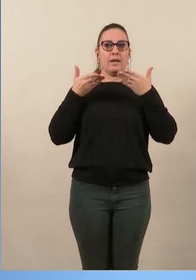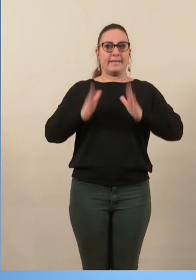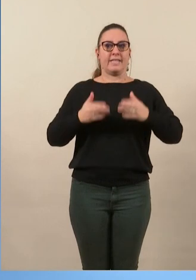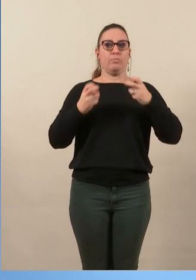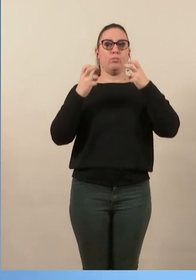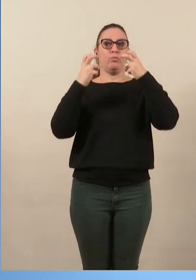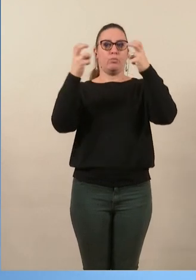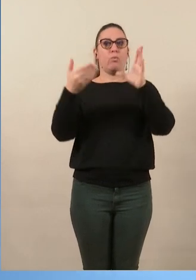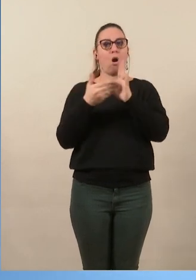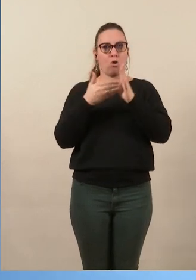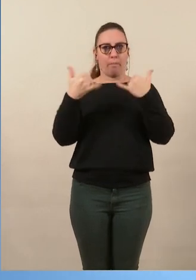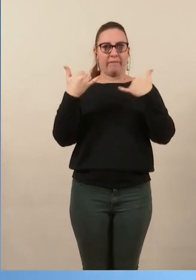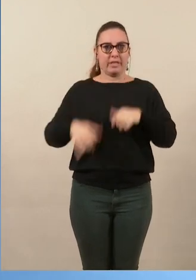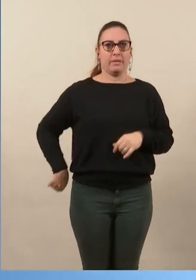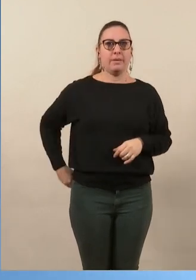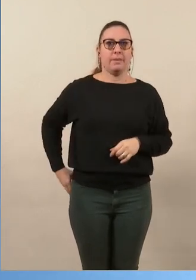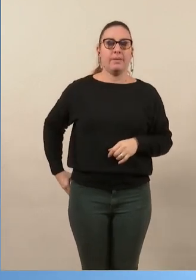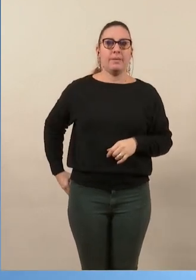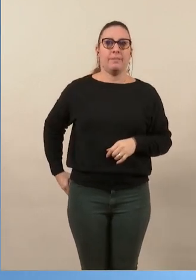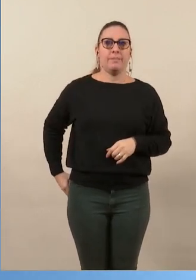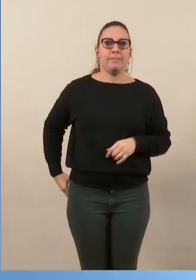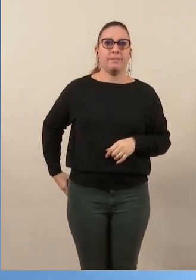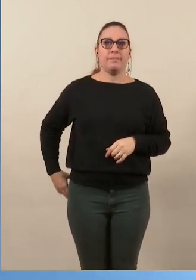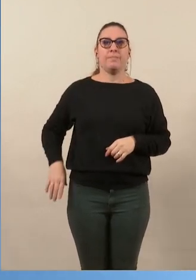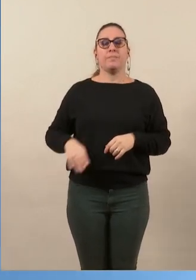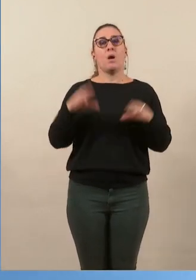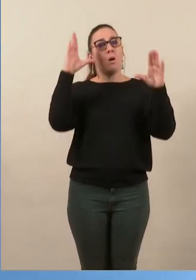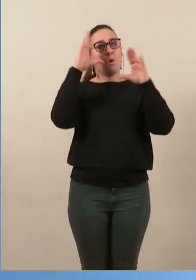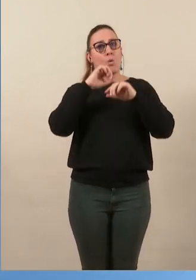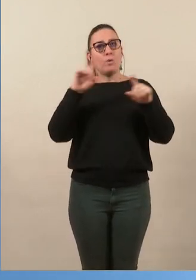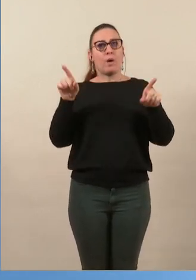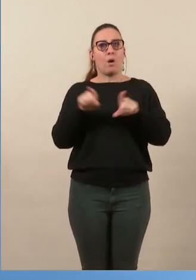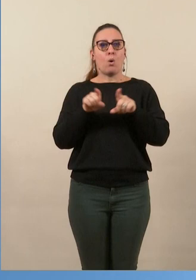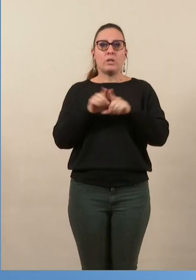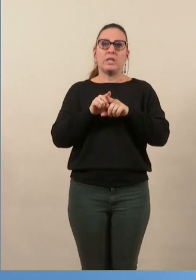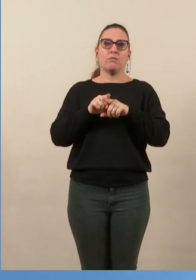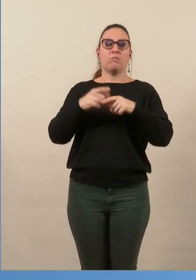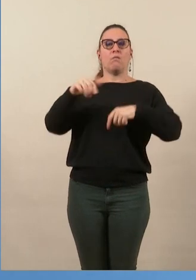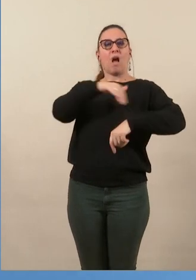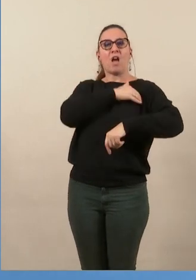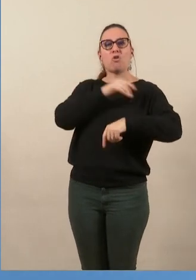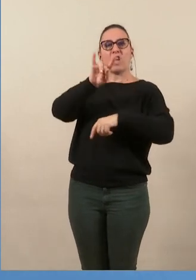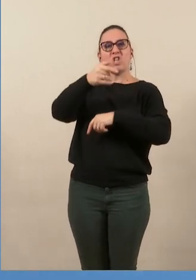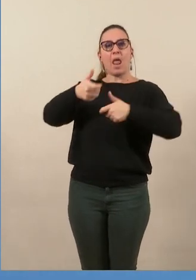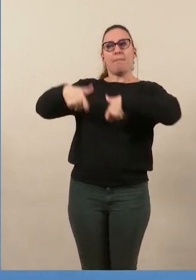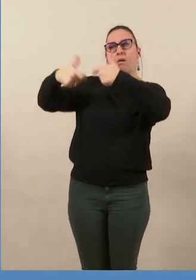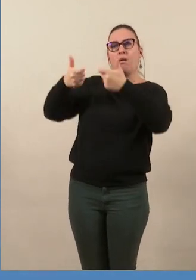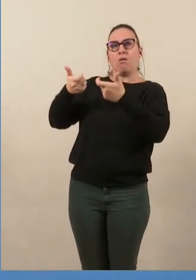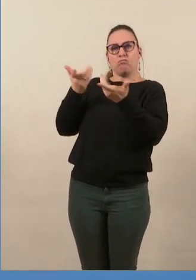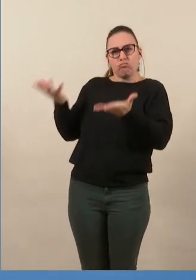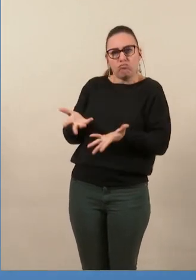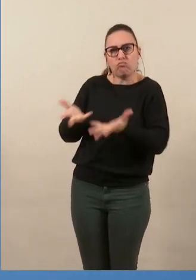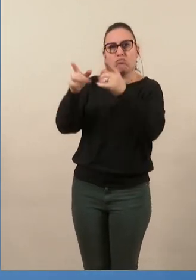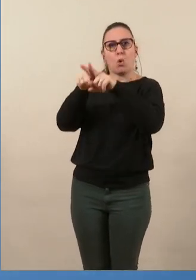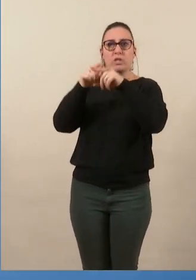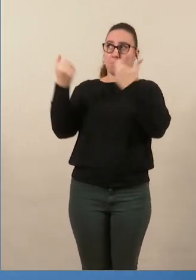logements sociaux je rappelle également que nous soutenons fortement nos bailleurs sociaux au côté de la métropole mais aussi en direct